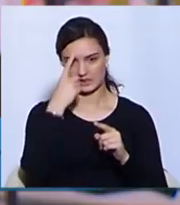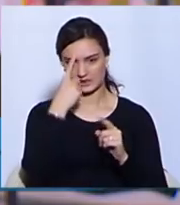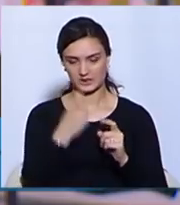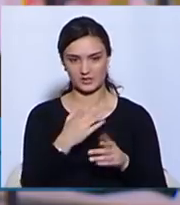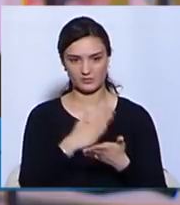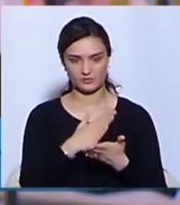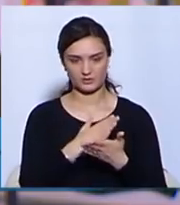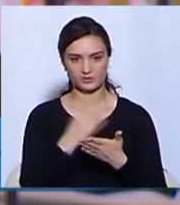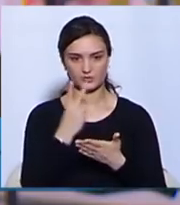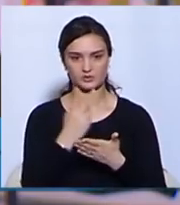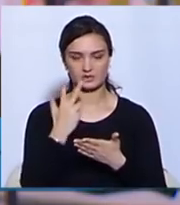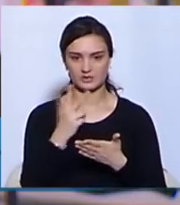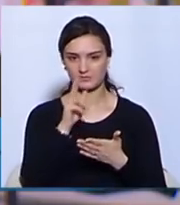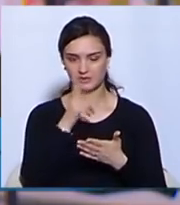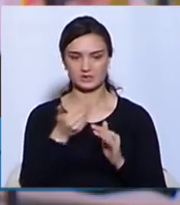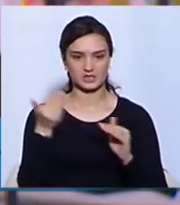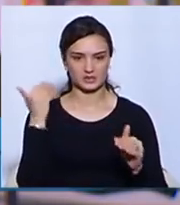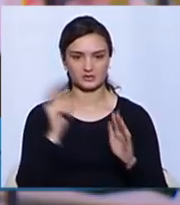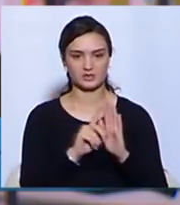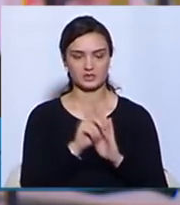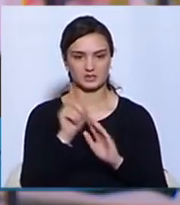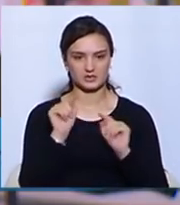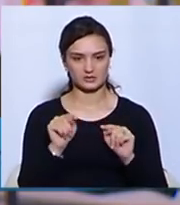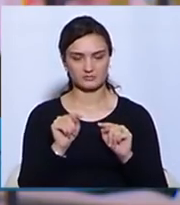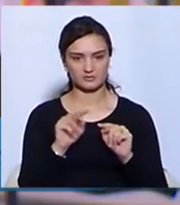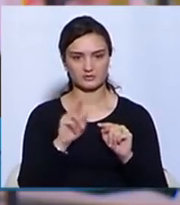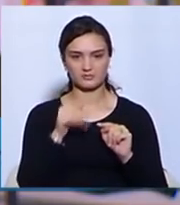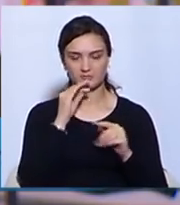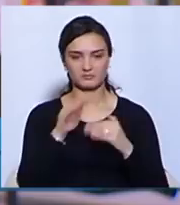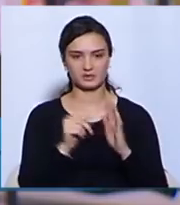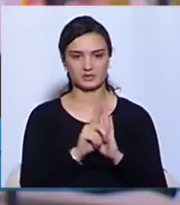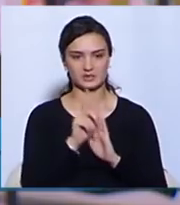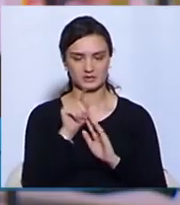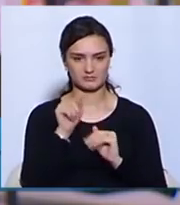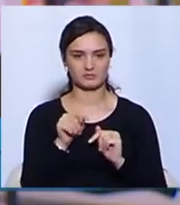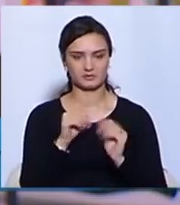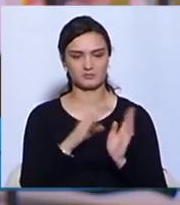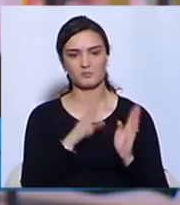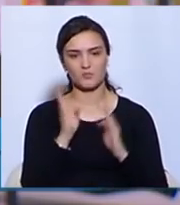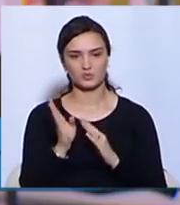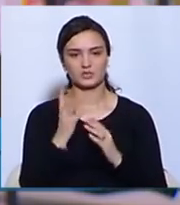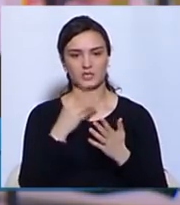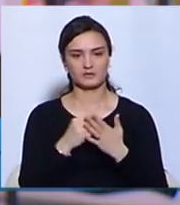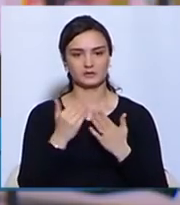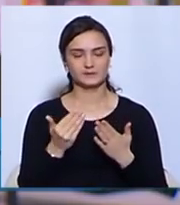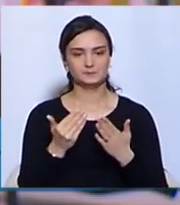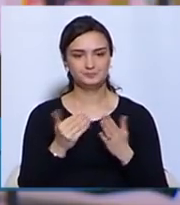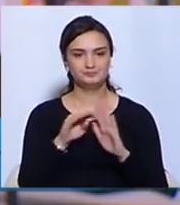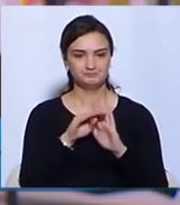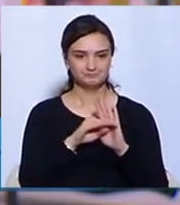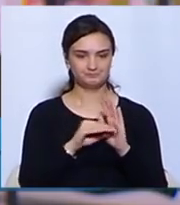სასიგნალოა 2-3 წლით ადრე იწყებს შემოპარვას და მერე იწყება პოსტმენოპაუზა უკვე თავისი რეალურად